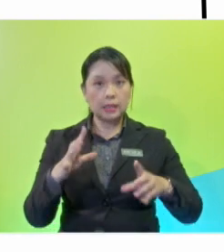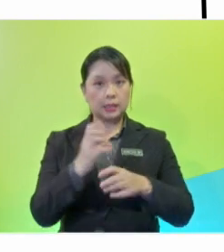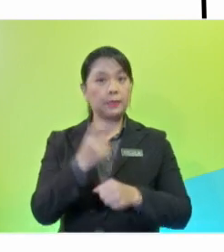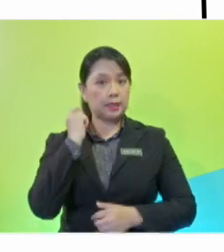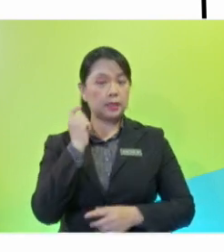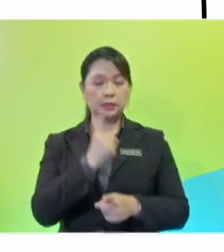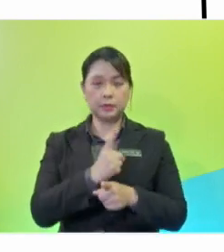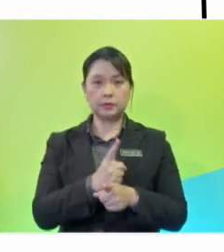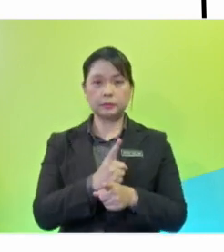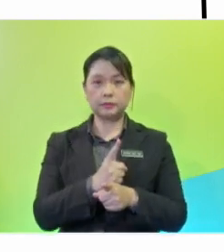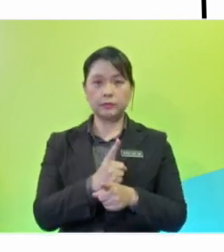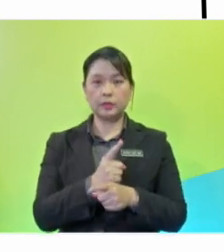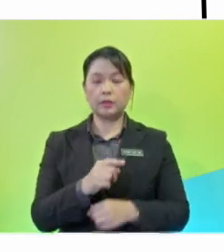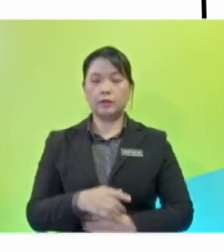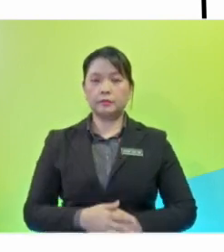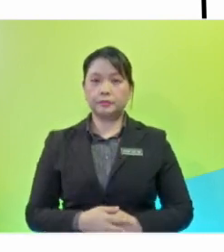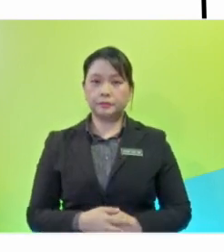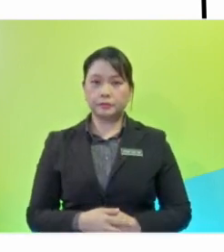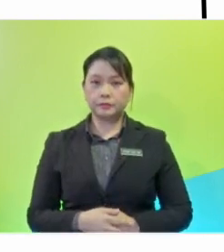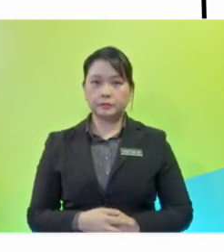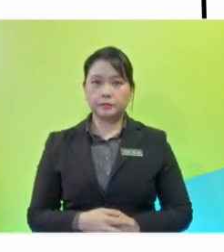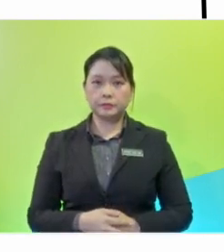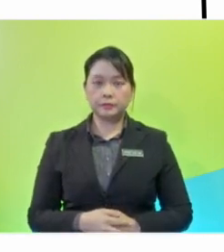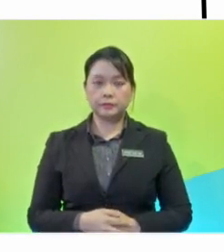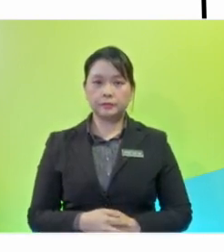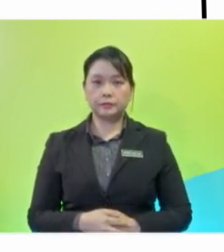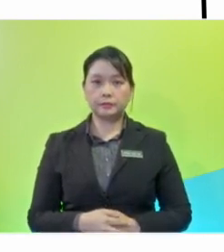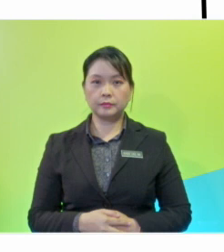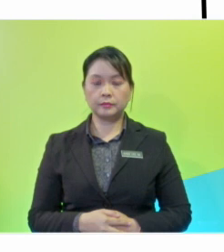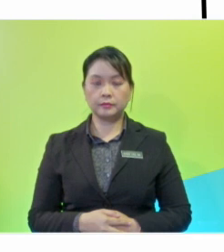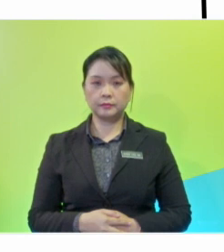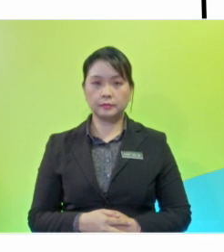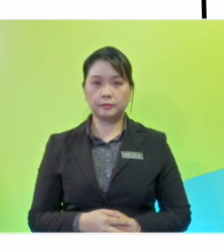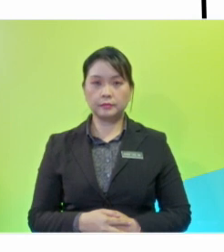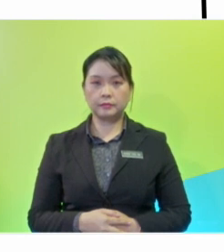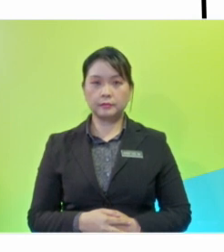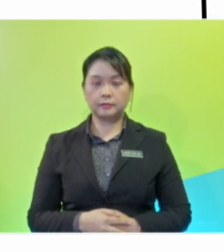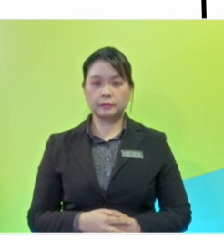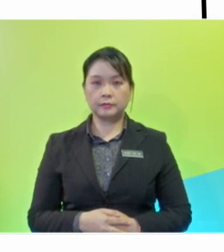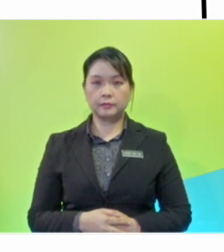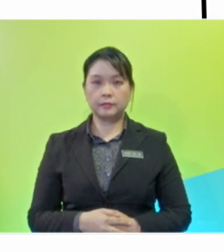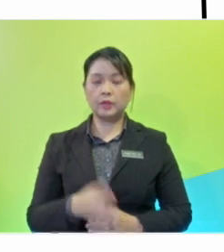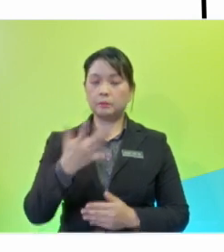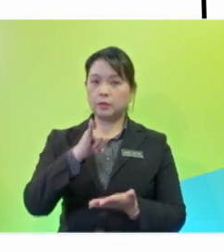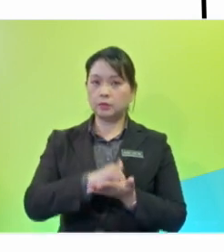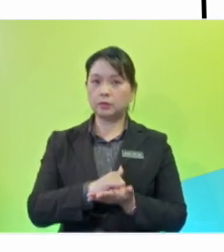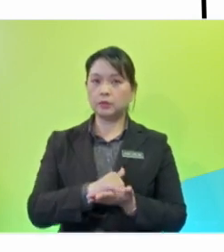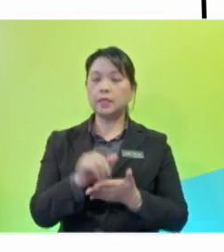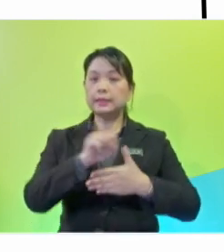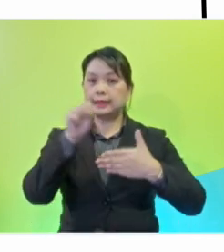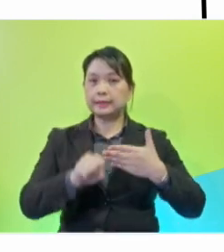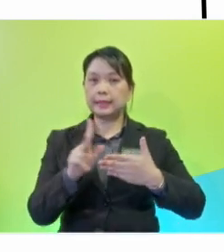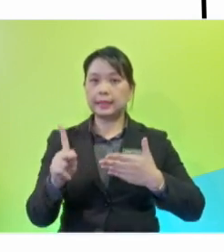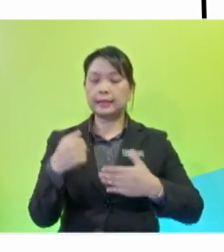Eh kita adalah Sambungkan dengan 1/2 kemudian kita selesaikan